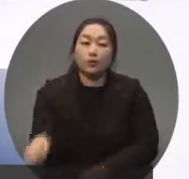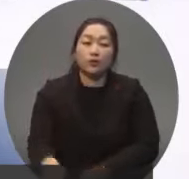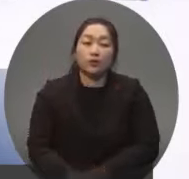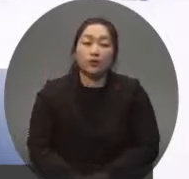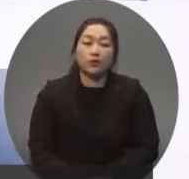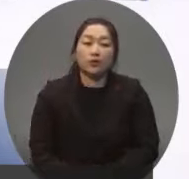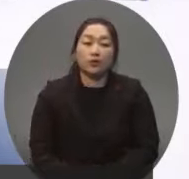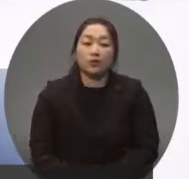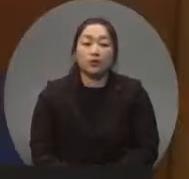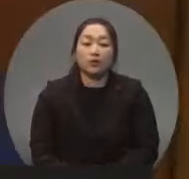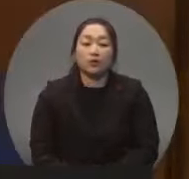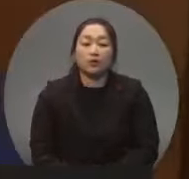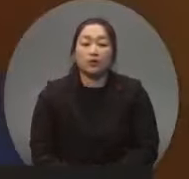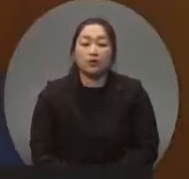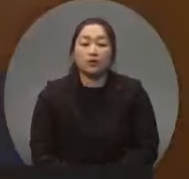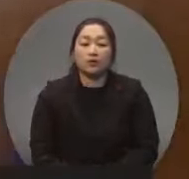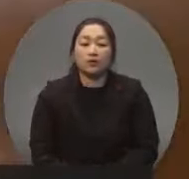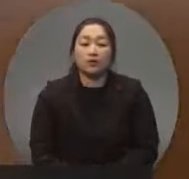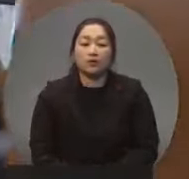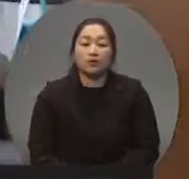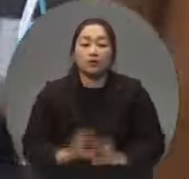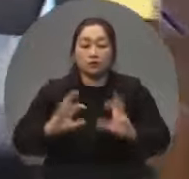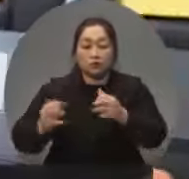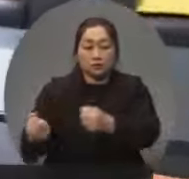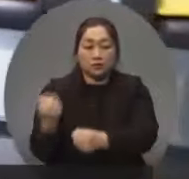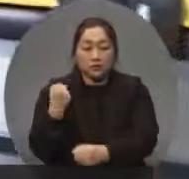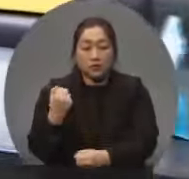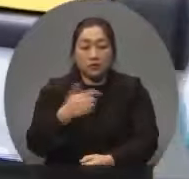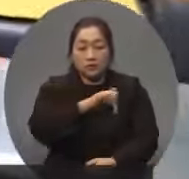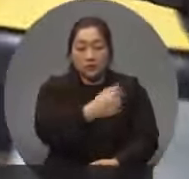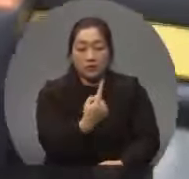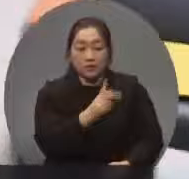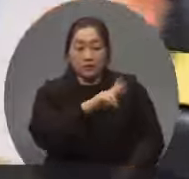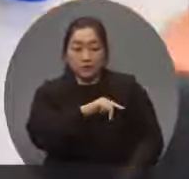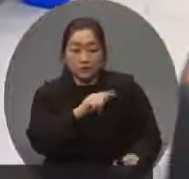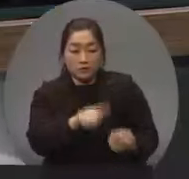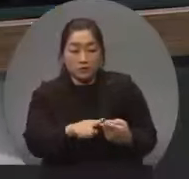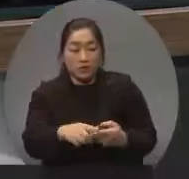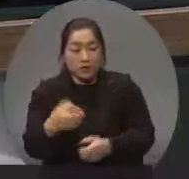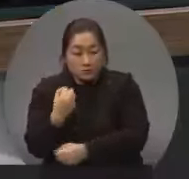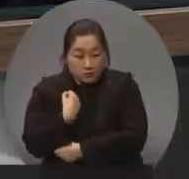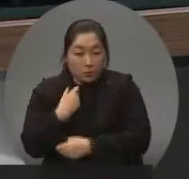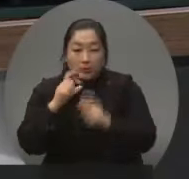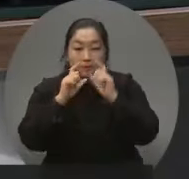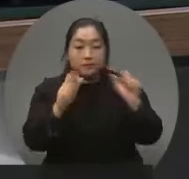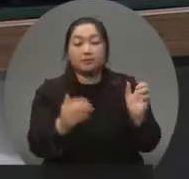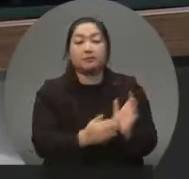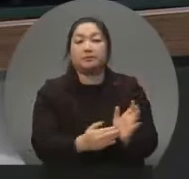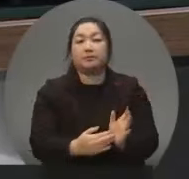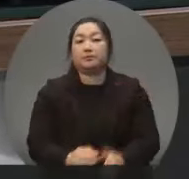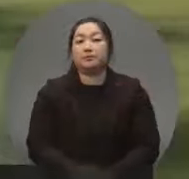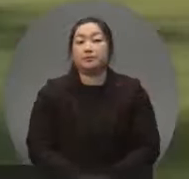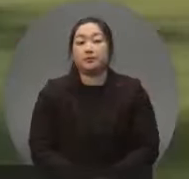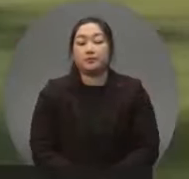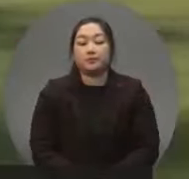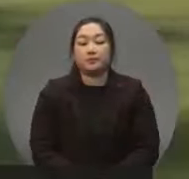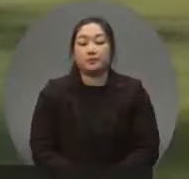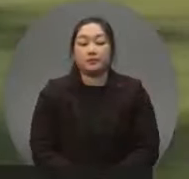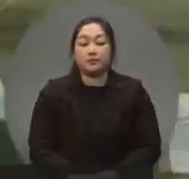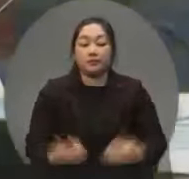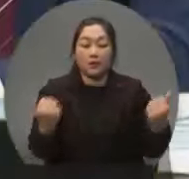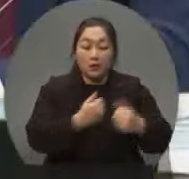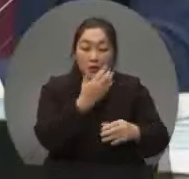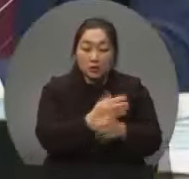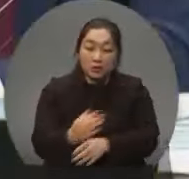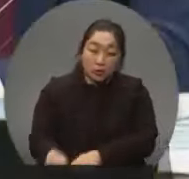말이라고 보여지고요 국민의 힘은 녹음 식 의원에 대해 주의를 주는 걸로 마무리했습니다 회기 중